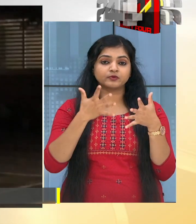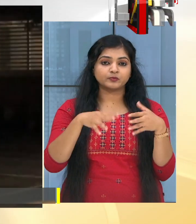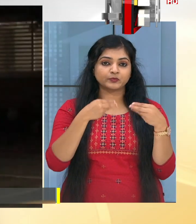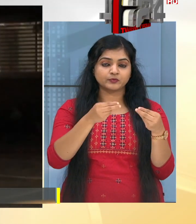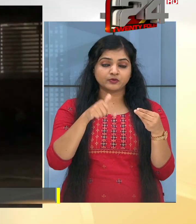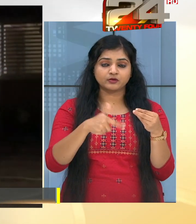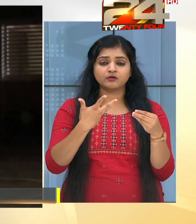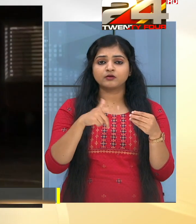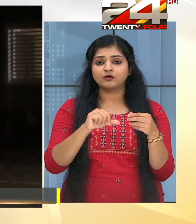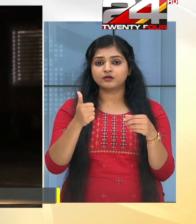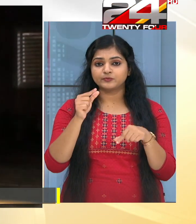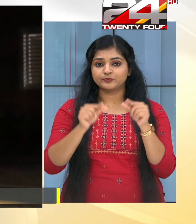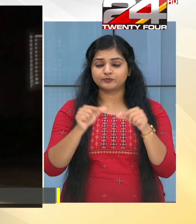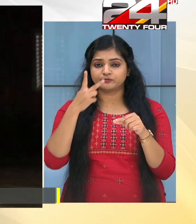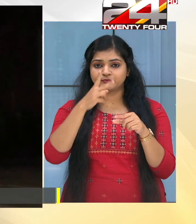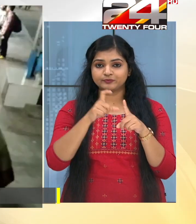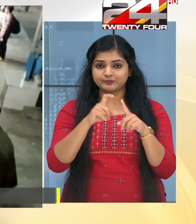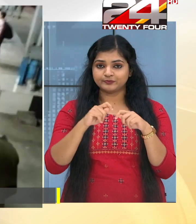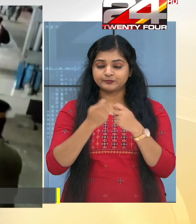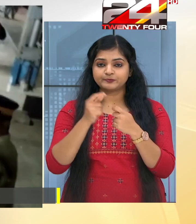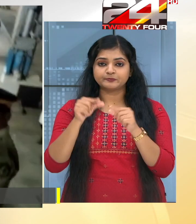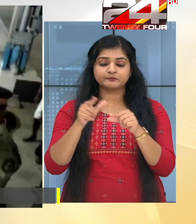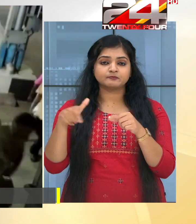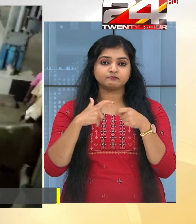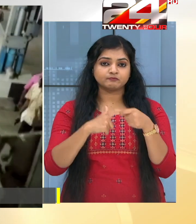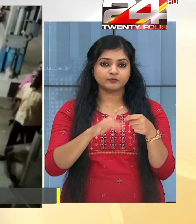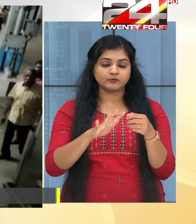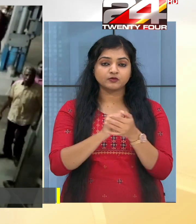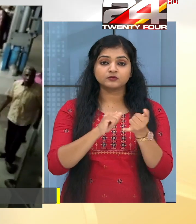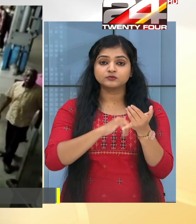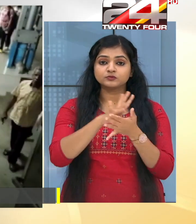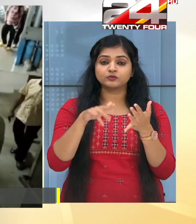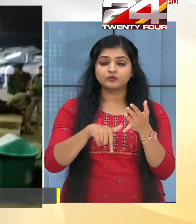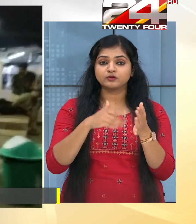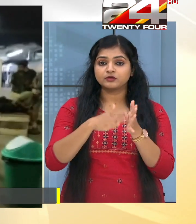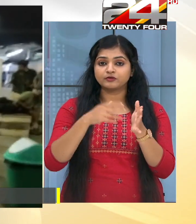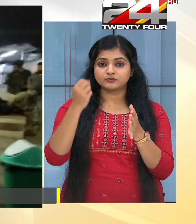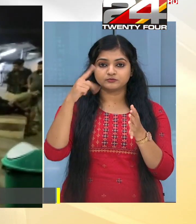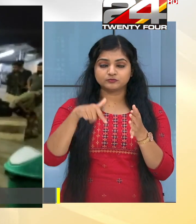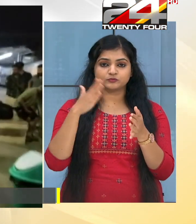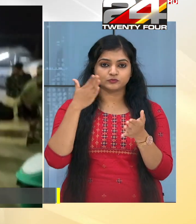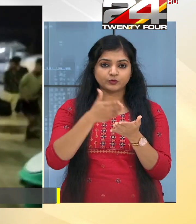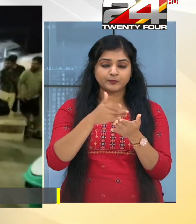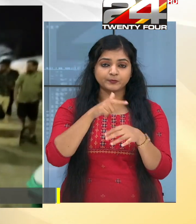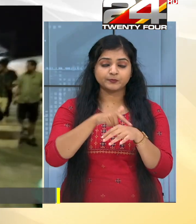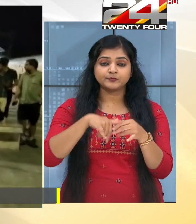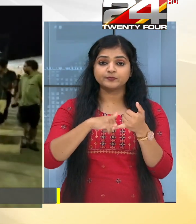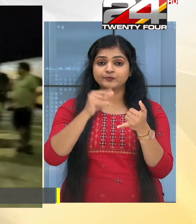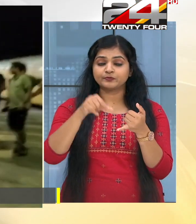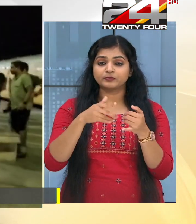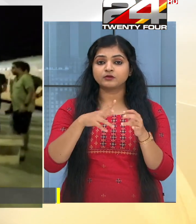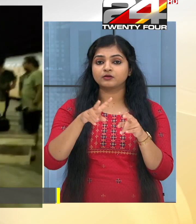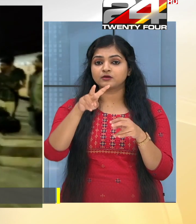ദേവദാസ് ഉൾപ്പെടെയുള്ള മറ്റ് യാത്രക്കാർ ചോദ്യം ചെയ്തു. ഷൊർണൂർ റെയിൽവേ സ്റ്റേഷന് സമീപത്തെ സിഗ്നലിൽ ട്രെയിൻ നിർത്തിയപ്പോൾ സിയാദ് റെയിൽവേ